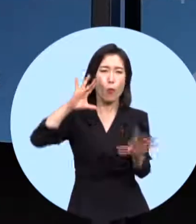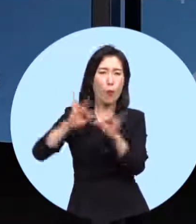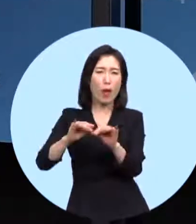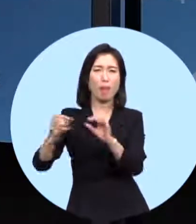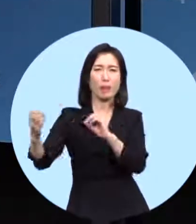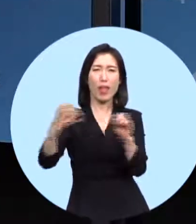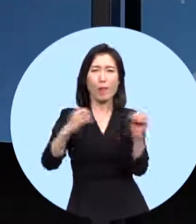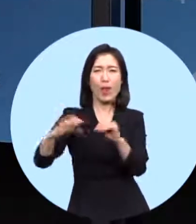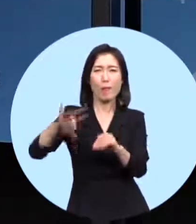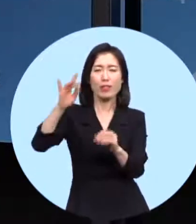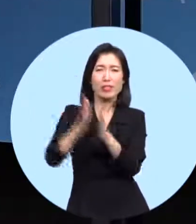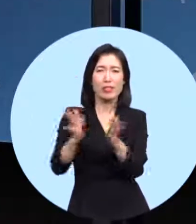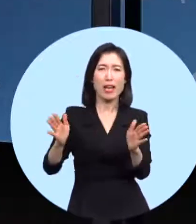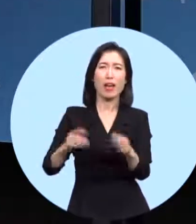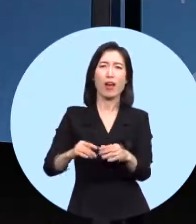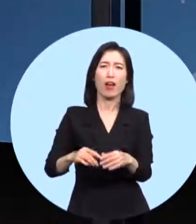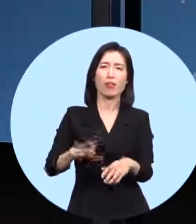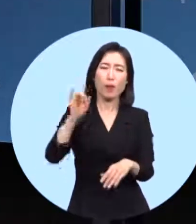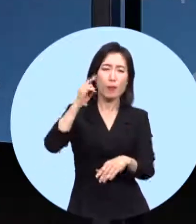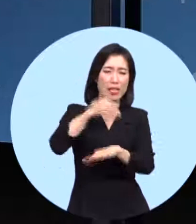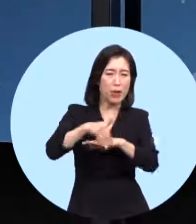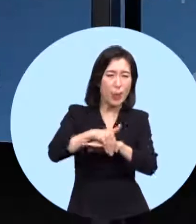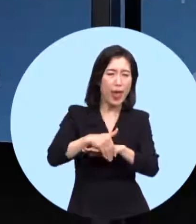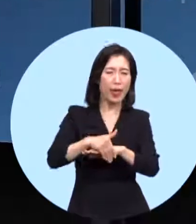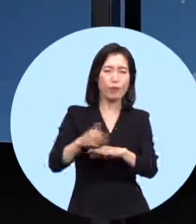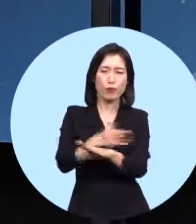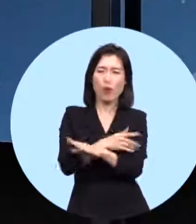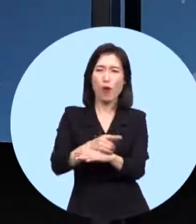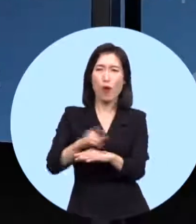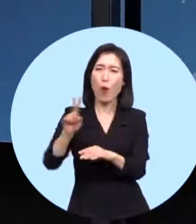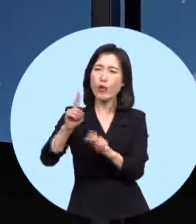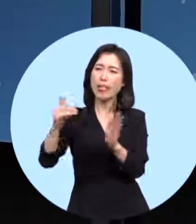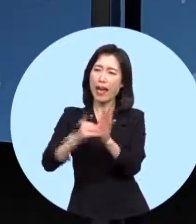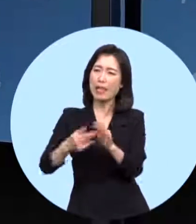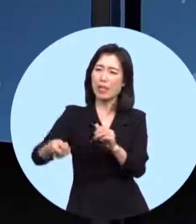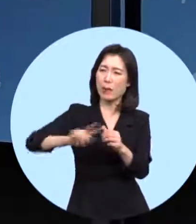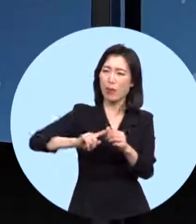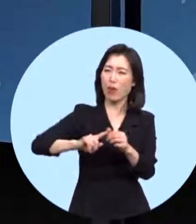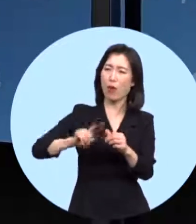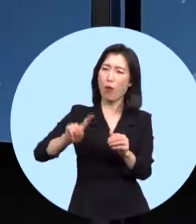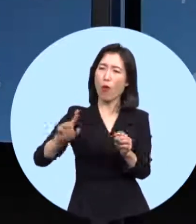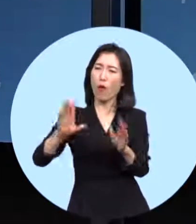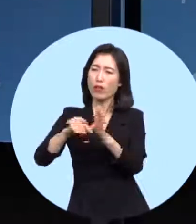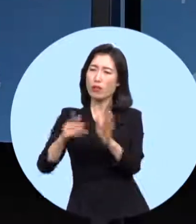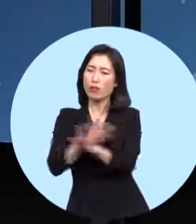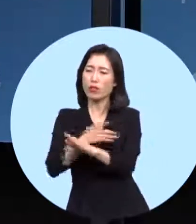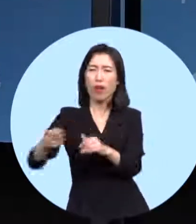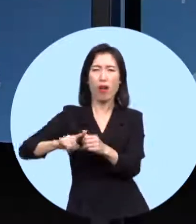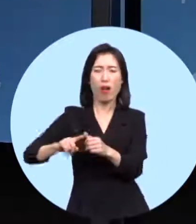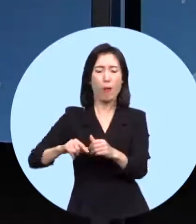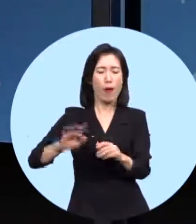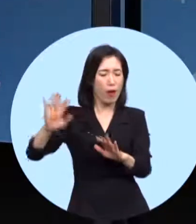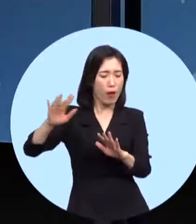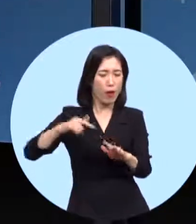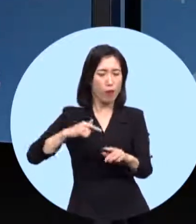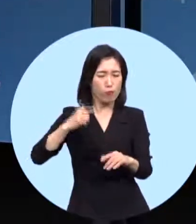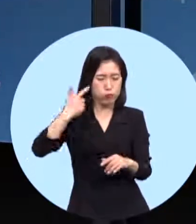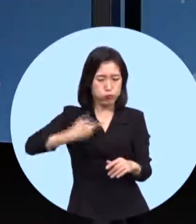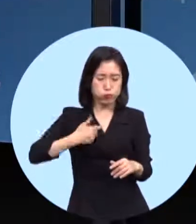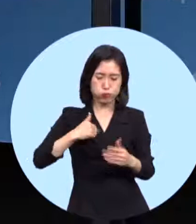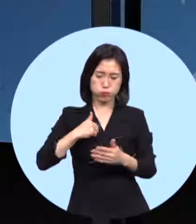참여할지 어떻게 구성하고 어디까지 참여시킬지 끊임없이 묻고 답하기를